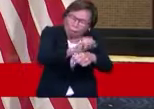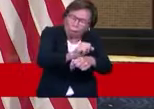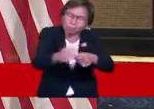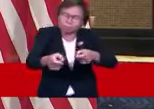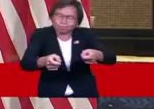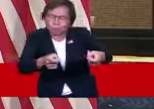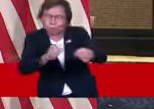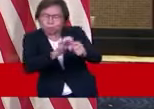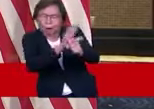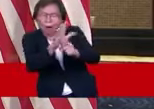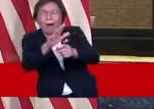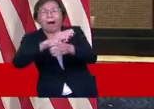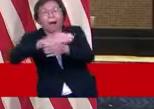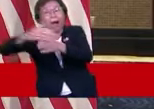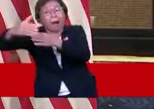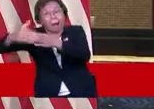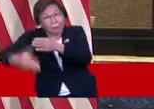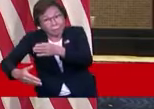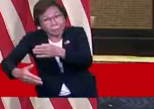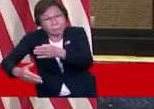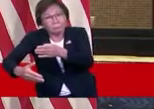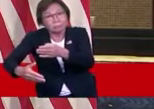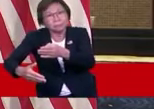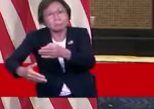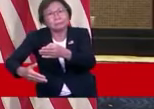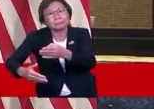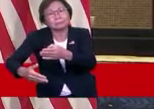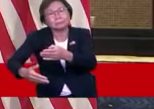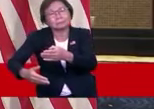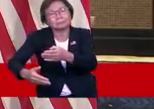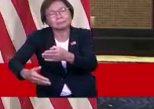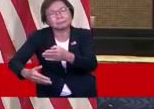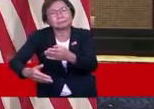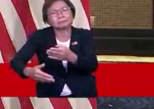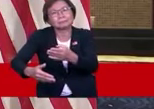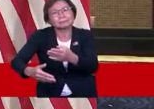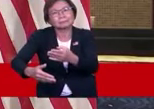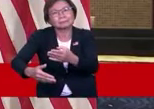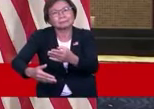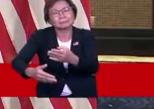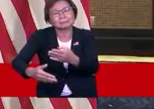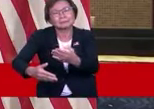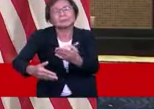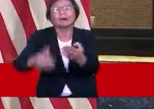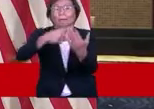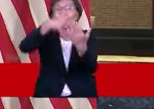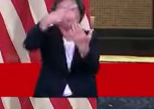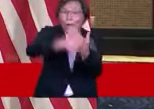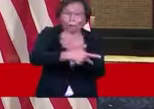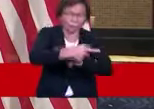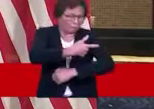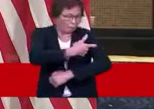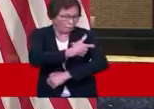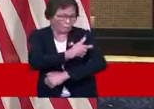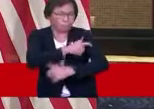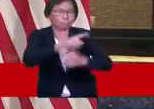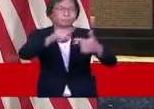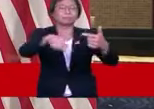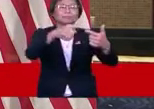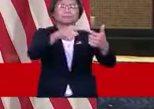menguruskan pendek Mike Lewis Hai program vaksinasi dan